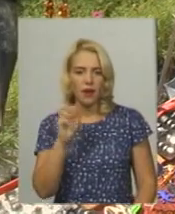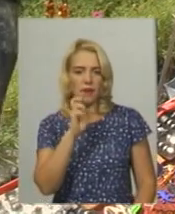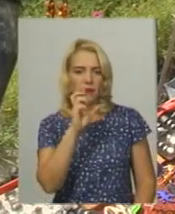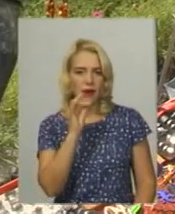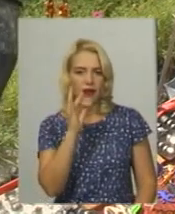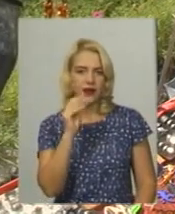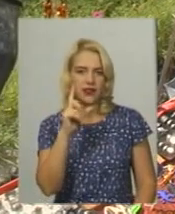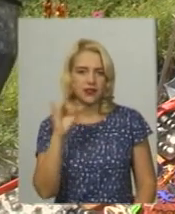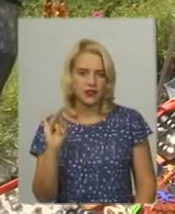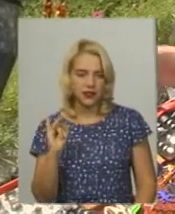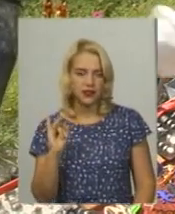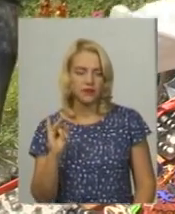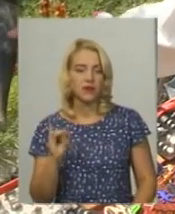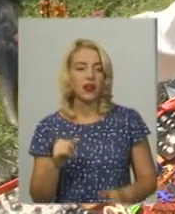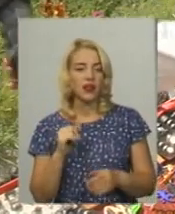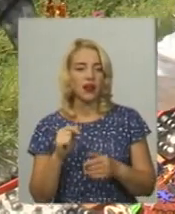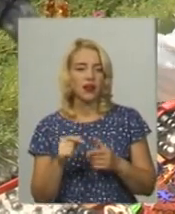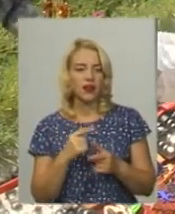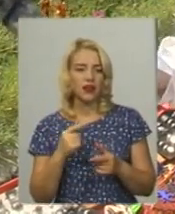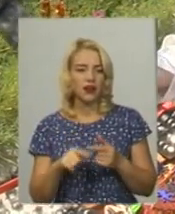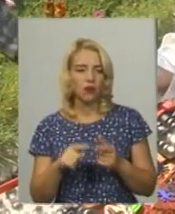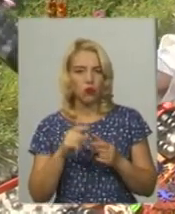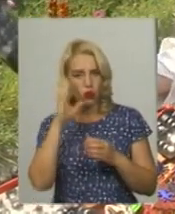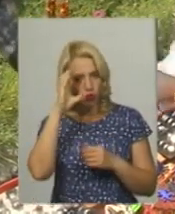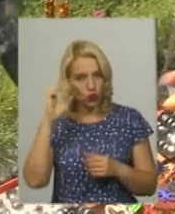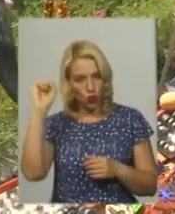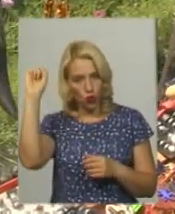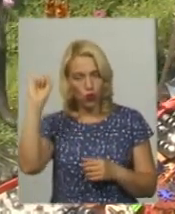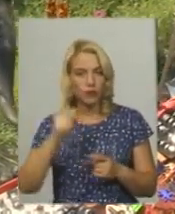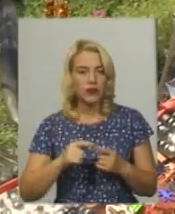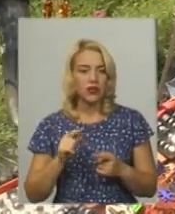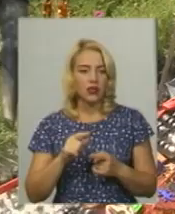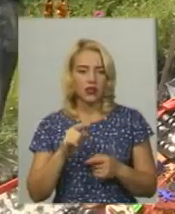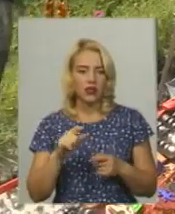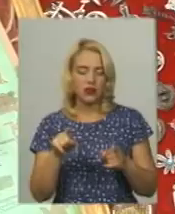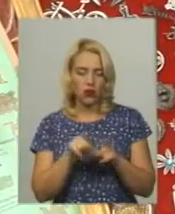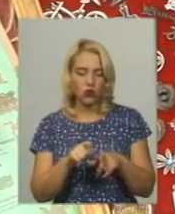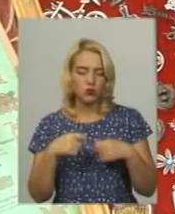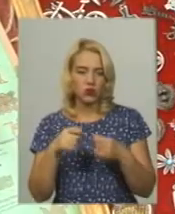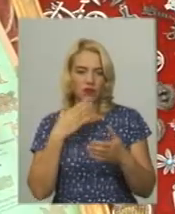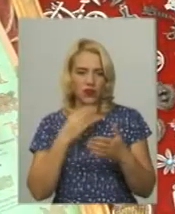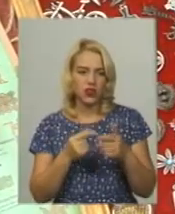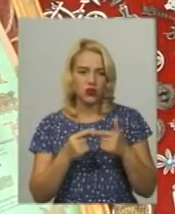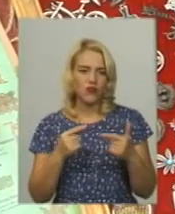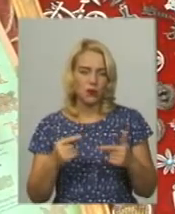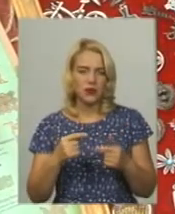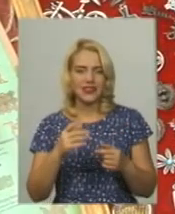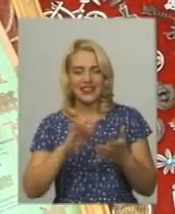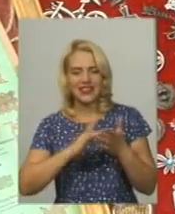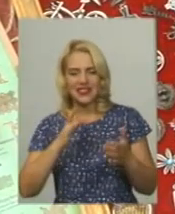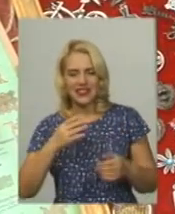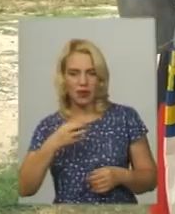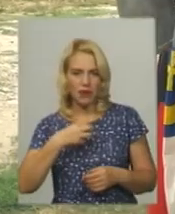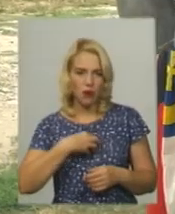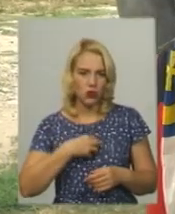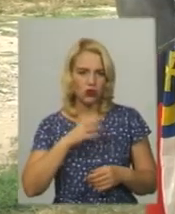або з кінцівки йшли з рогу. Крім дрим та дуд, Андрій Михайлик продає власного виробництва срібні амулети і жіночі оздоби.